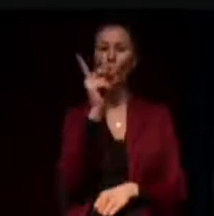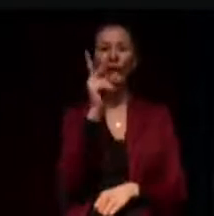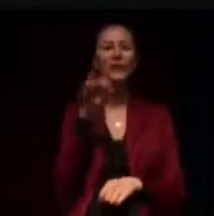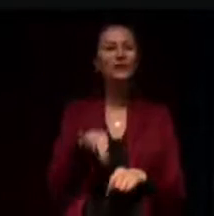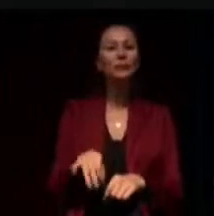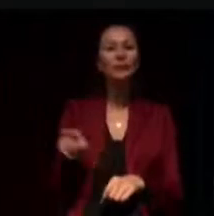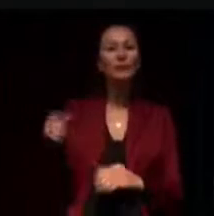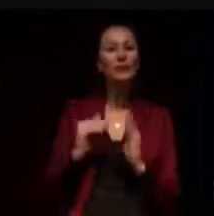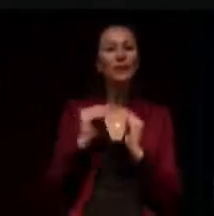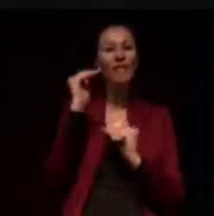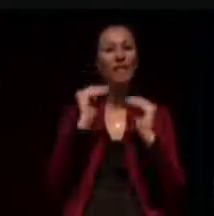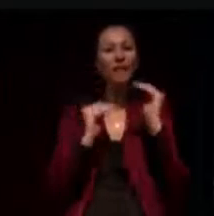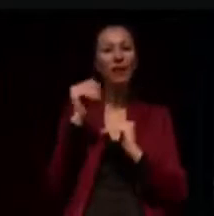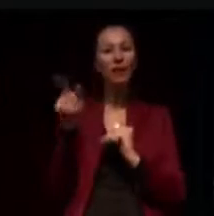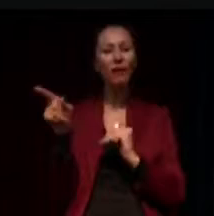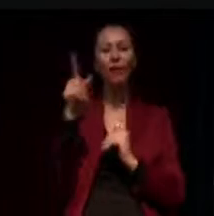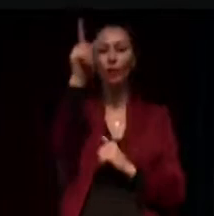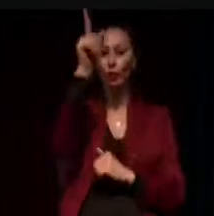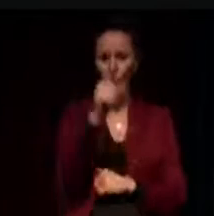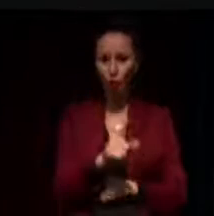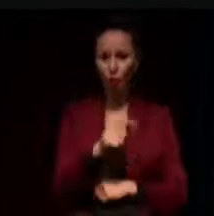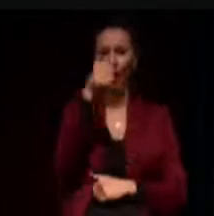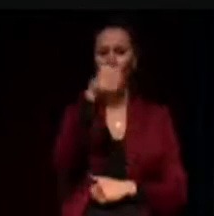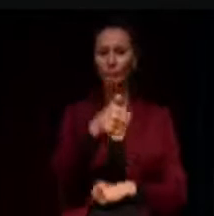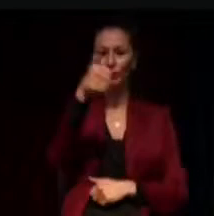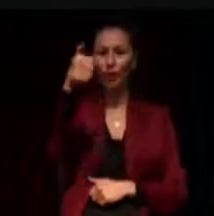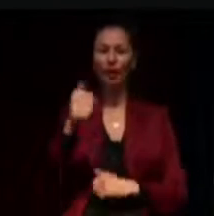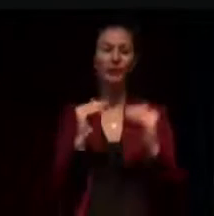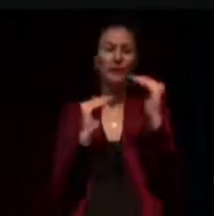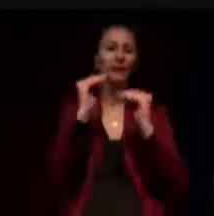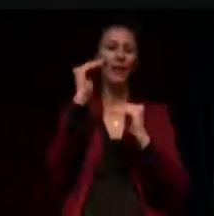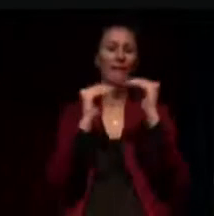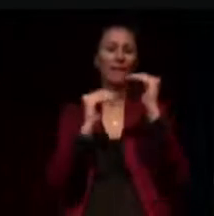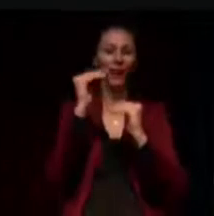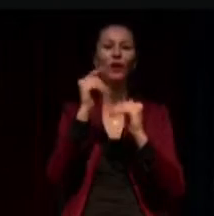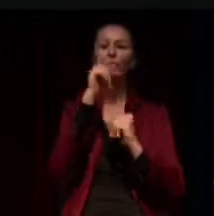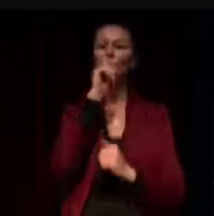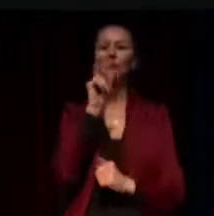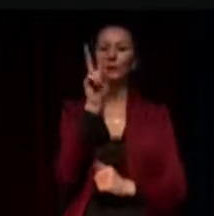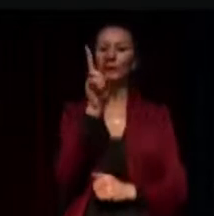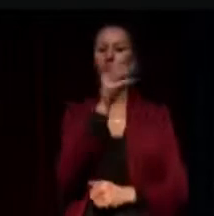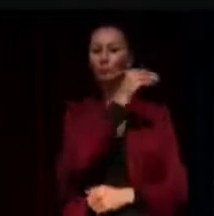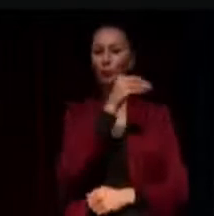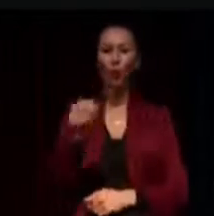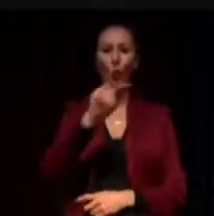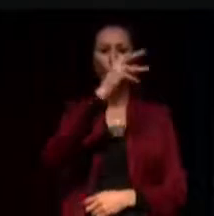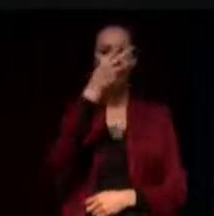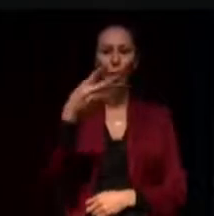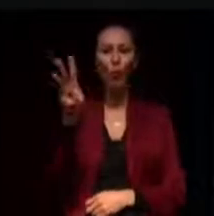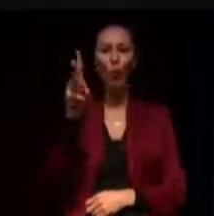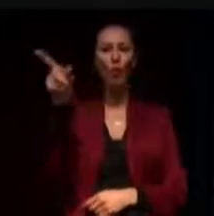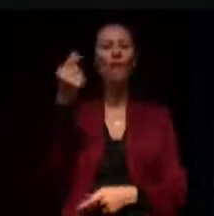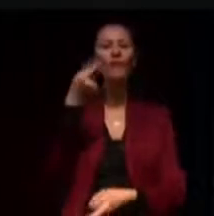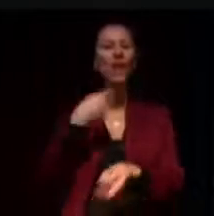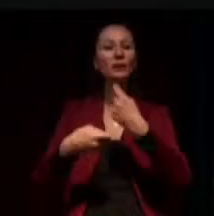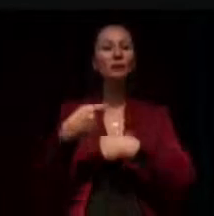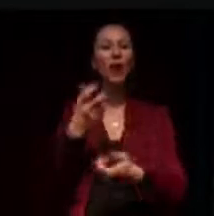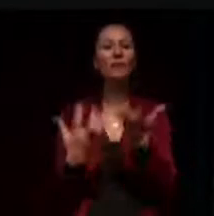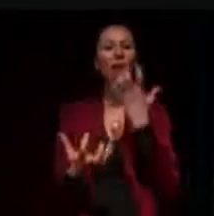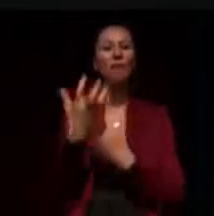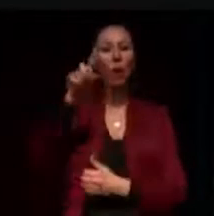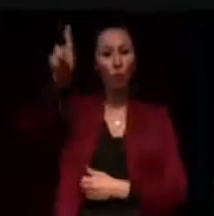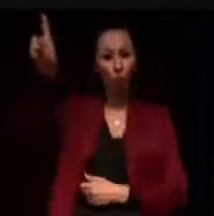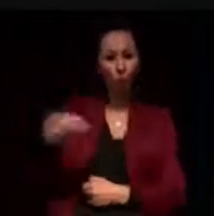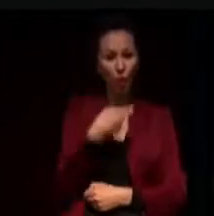seviyesindeydi bugün kaç seviyesinde arkadaşlar %66 seviyesinde 125 milyon euro finansman kaynağı bularak